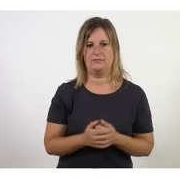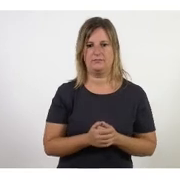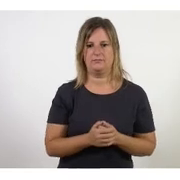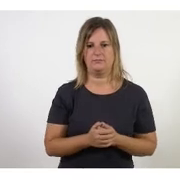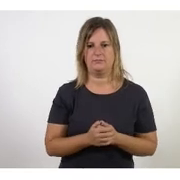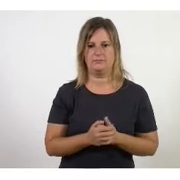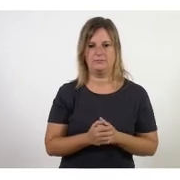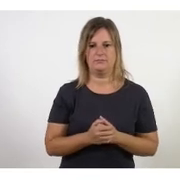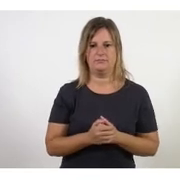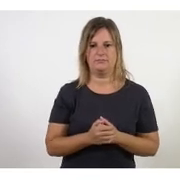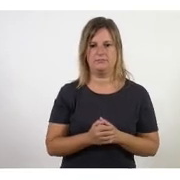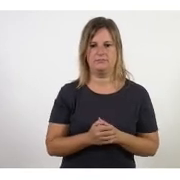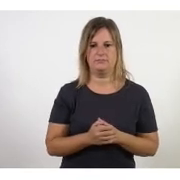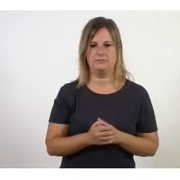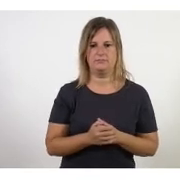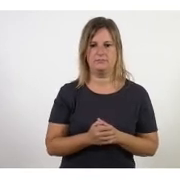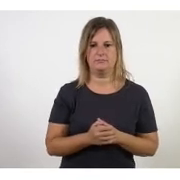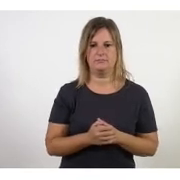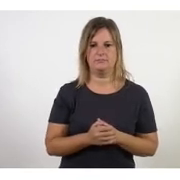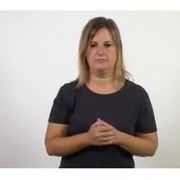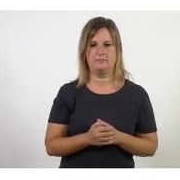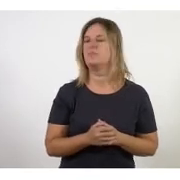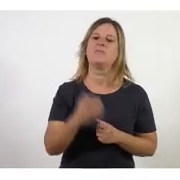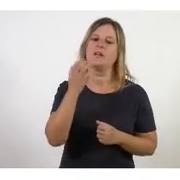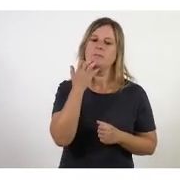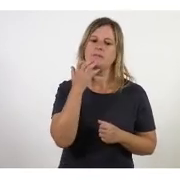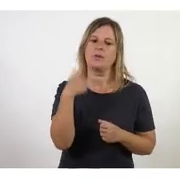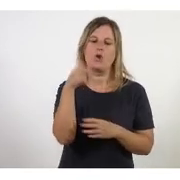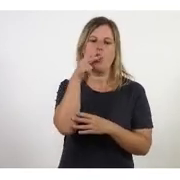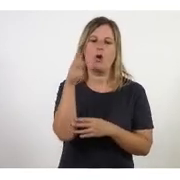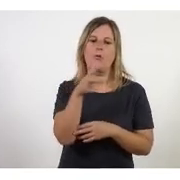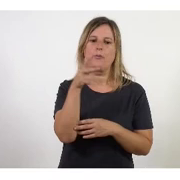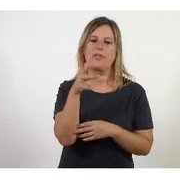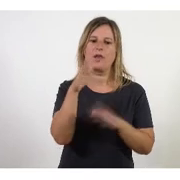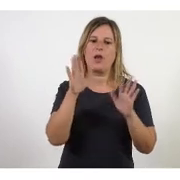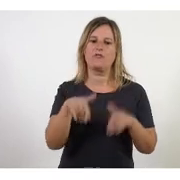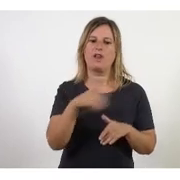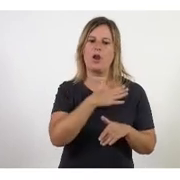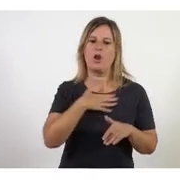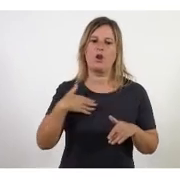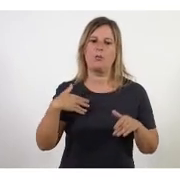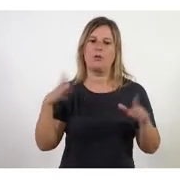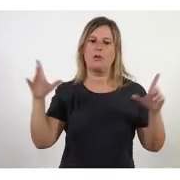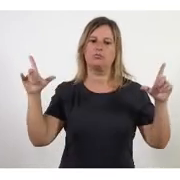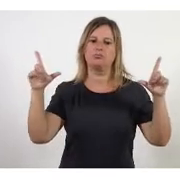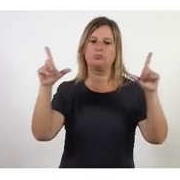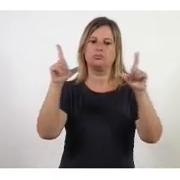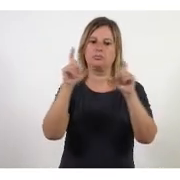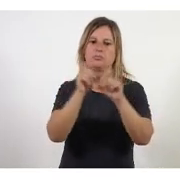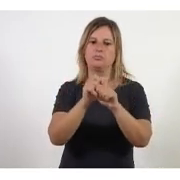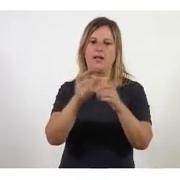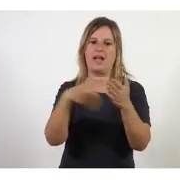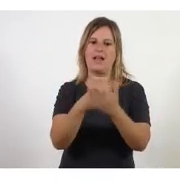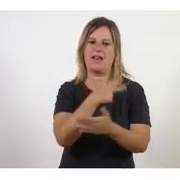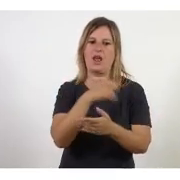l'esborreu, d'acord? Us deia, si vull acabar el meu vídeo amb, amb un fade to black o un fade to